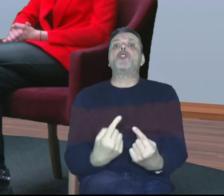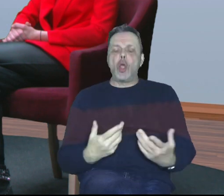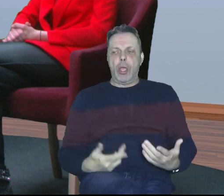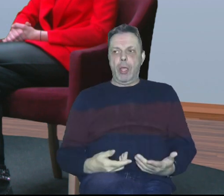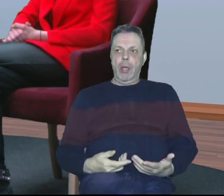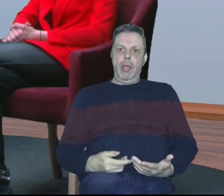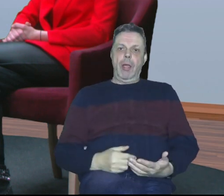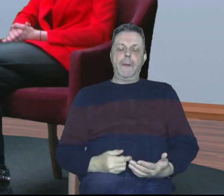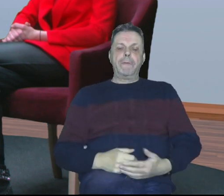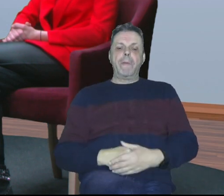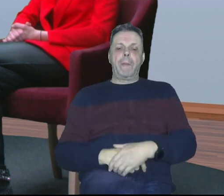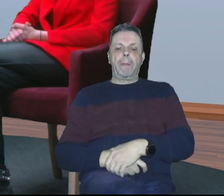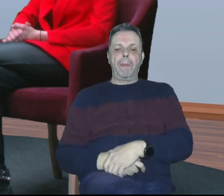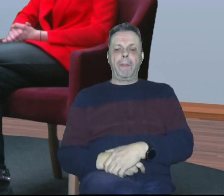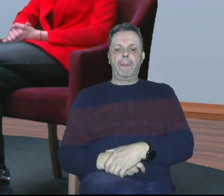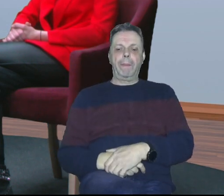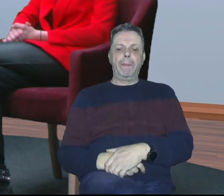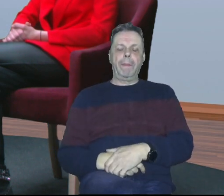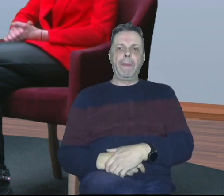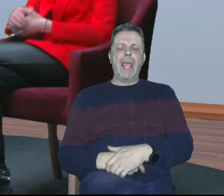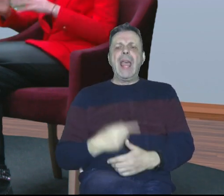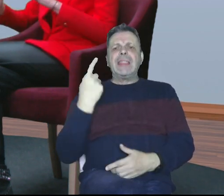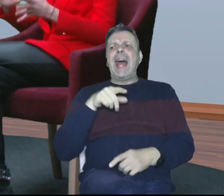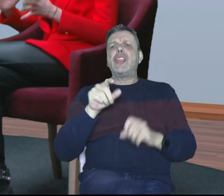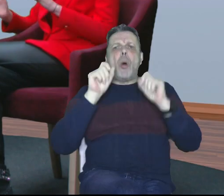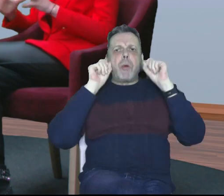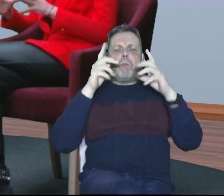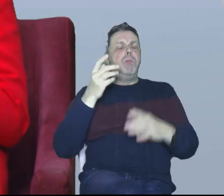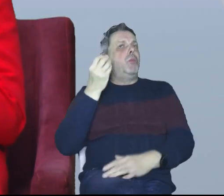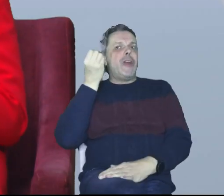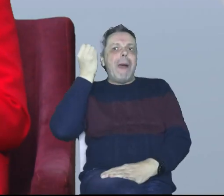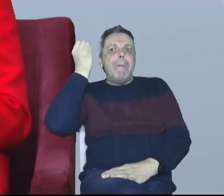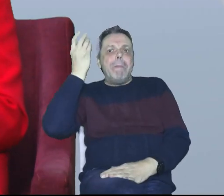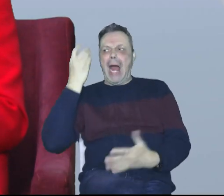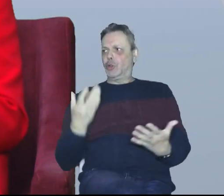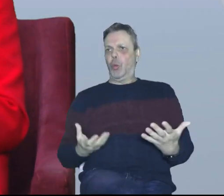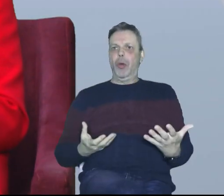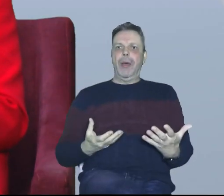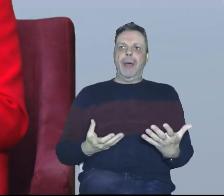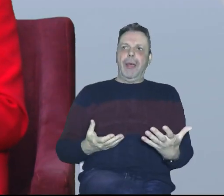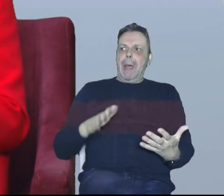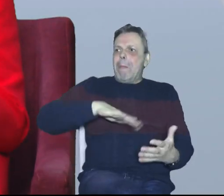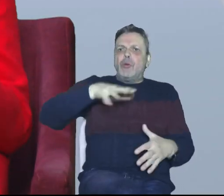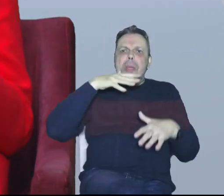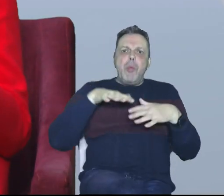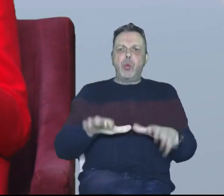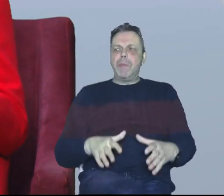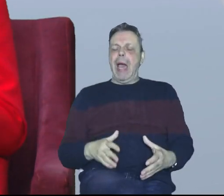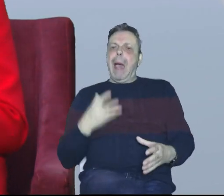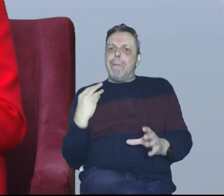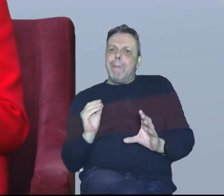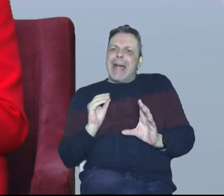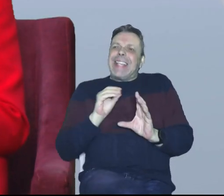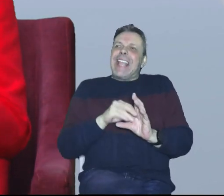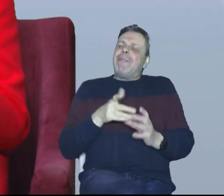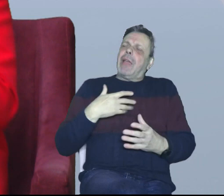imao uopće da one postoje, a kamoli da bi ih primijetio. Probudi li to onda možda neku maštu među tim šetačima, pa se stave u to